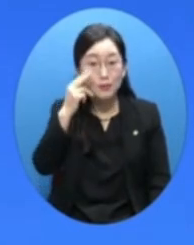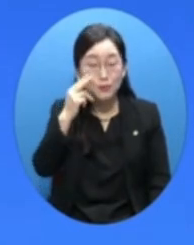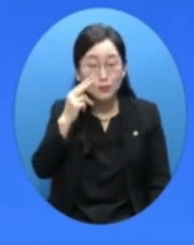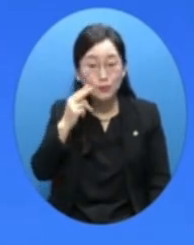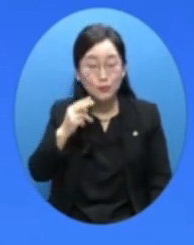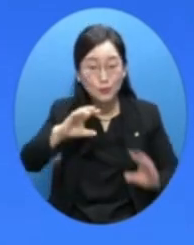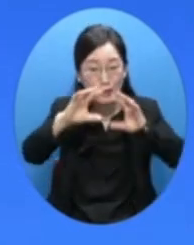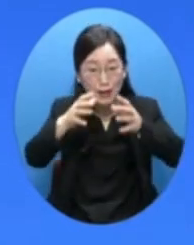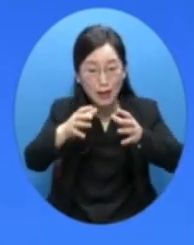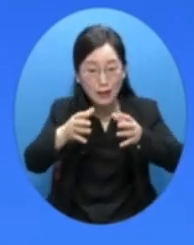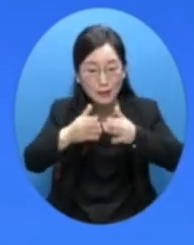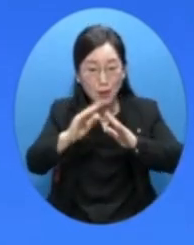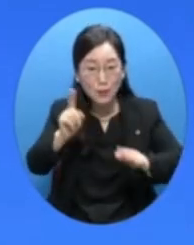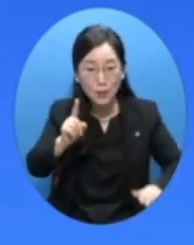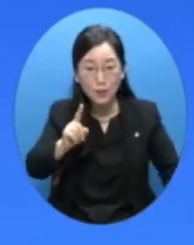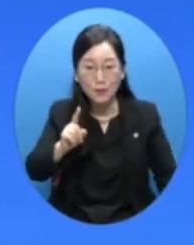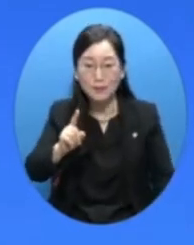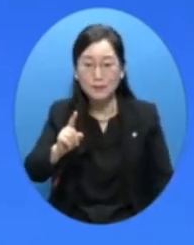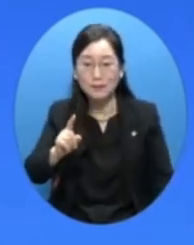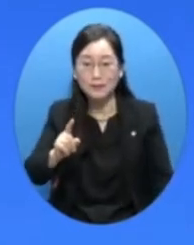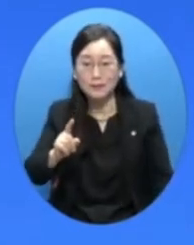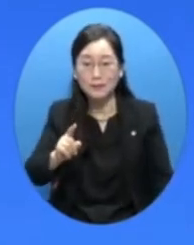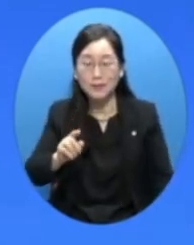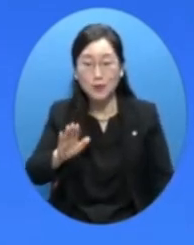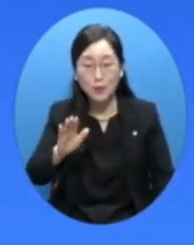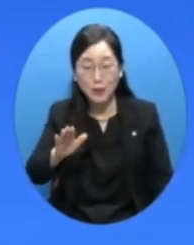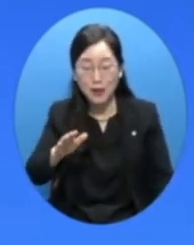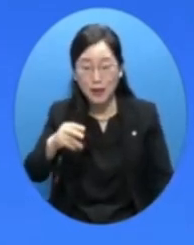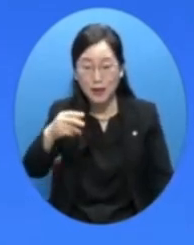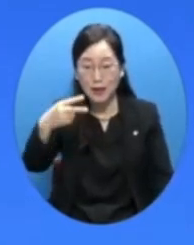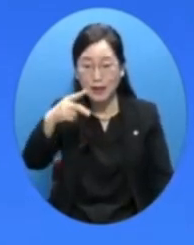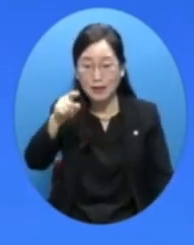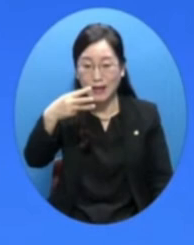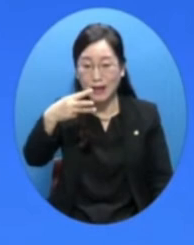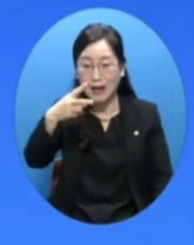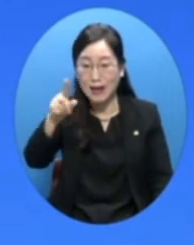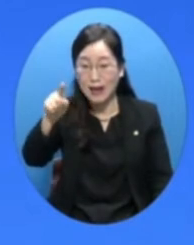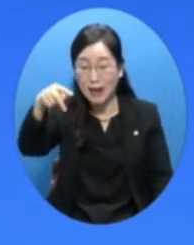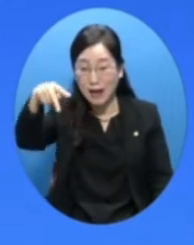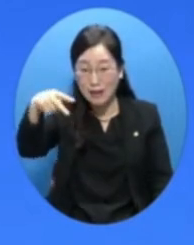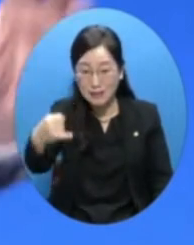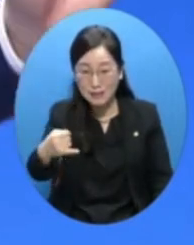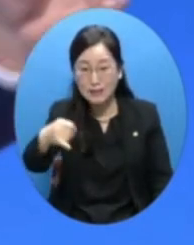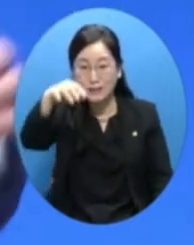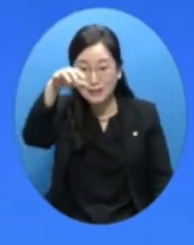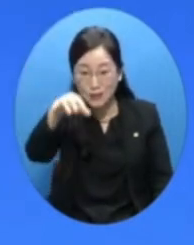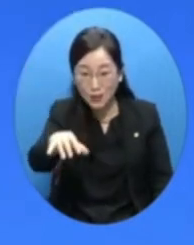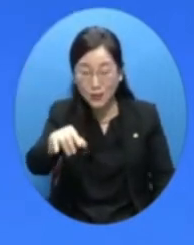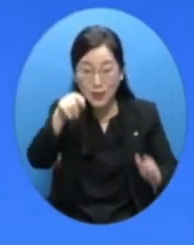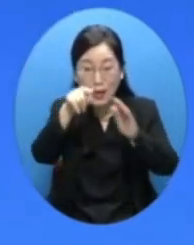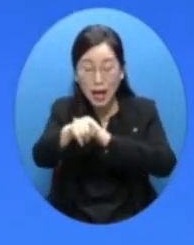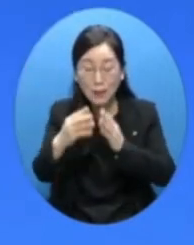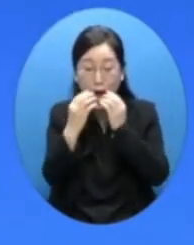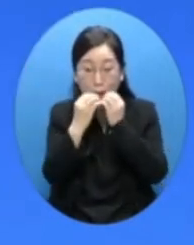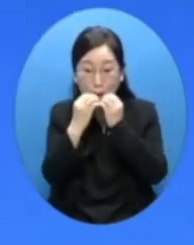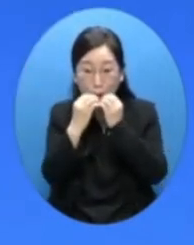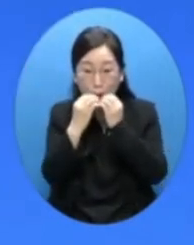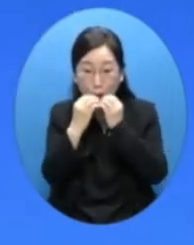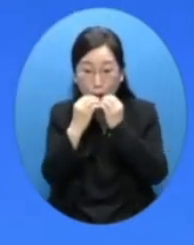인앤아웃 버거입니다. 그래서 이번에 달라스 갔을 때 우리 한번 거기 가보자. 들어가도 나가도 복을 받는 햄버거 집이 어떤 집인가 한번